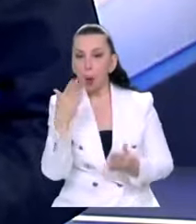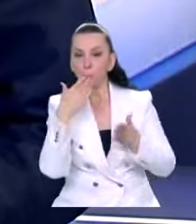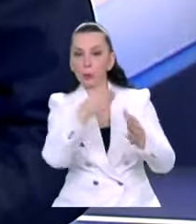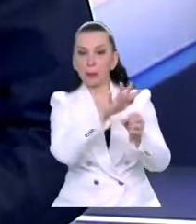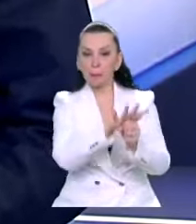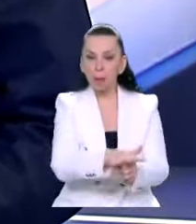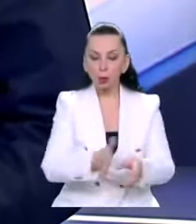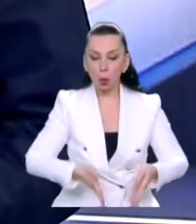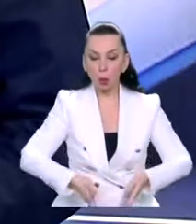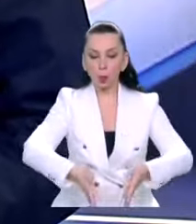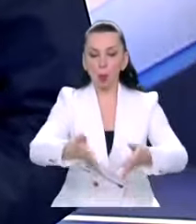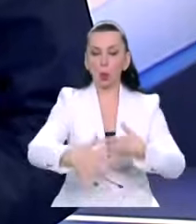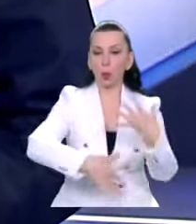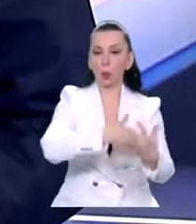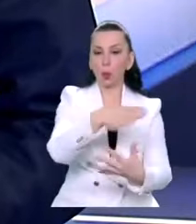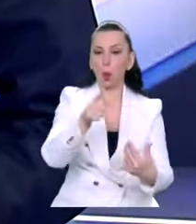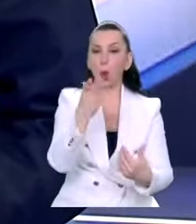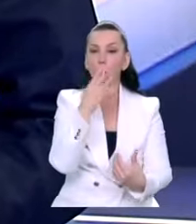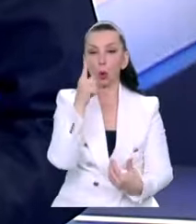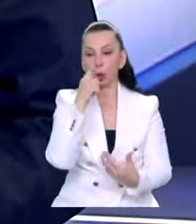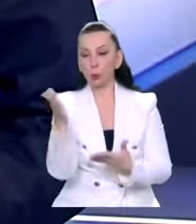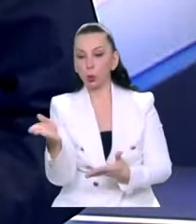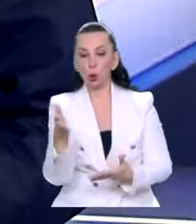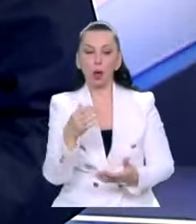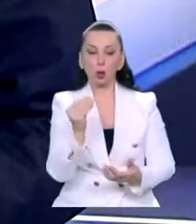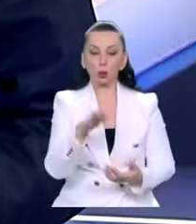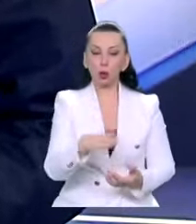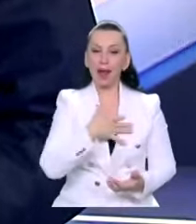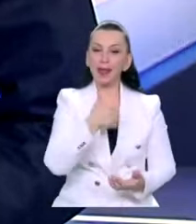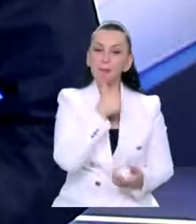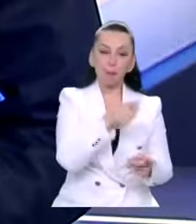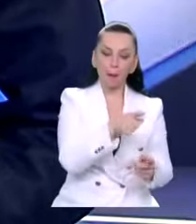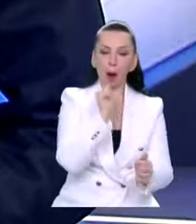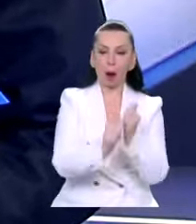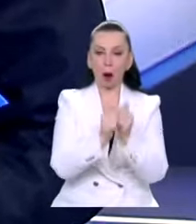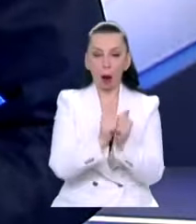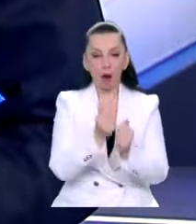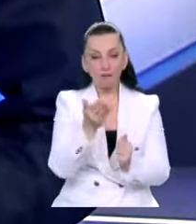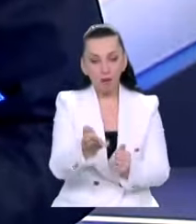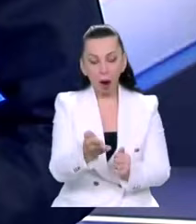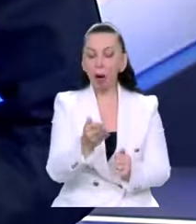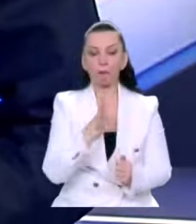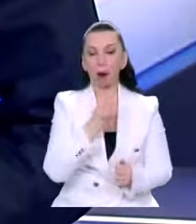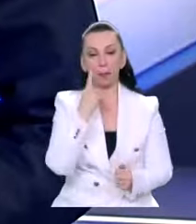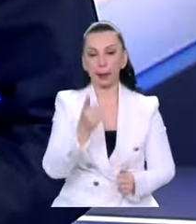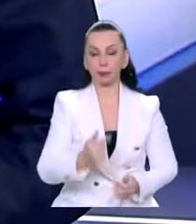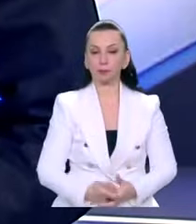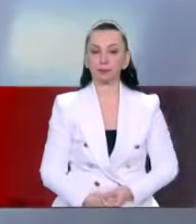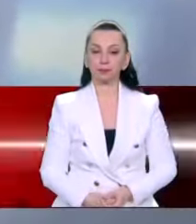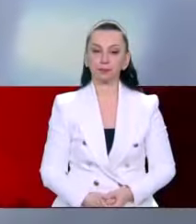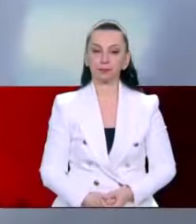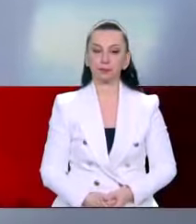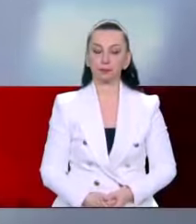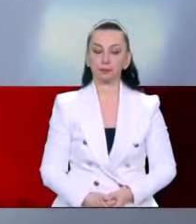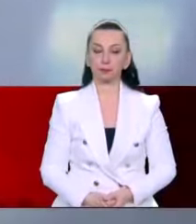da koridorlar karıştı. İşte okul müdürüyle velinin birbirine girdiği o kavga ve sonrasında yaşananlar.